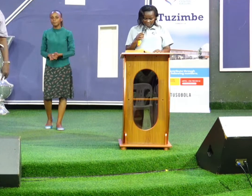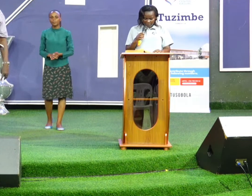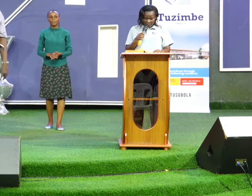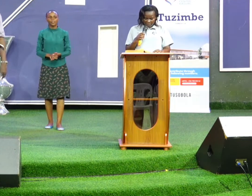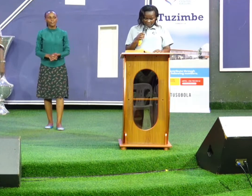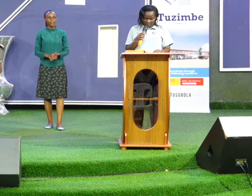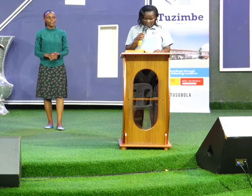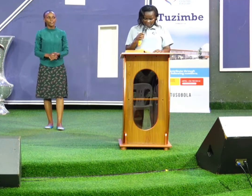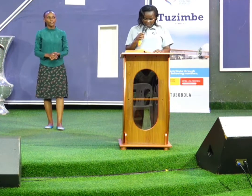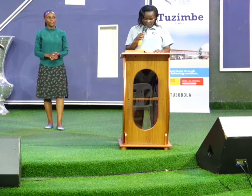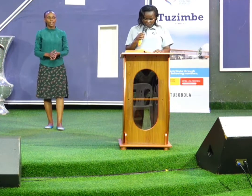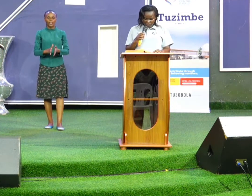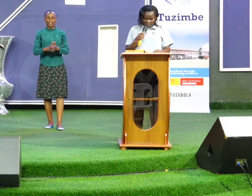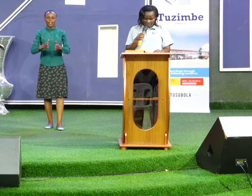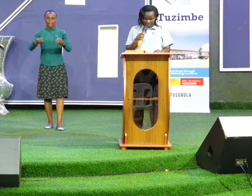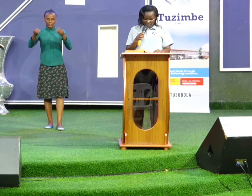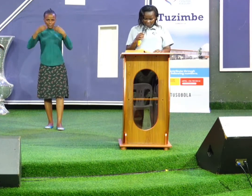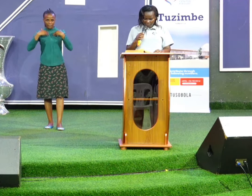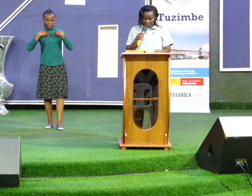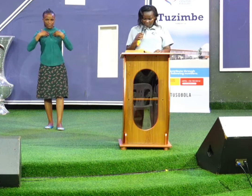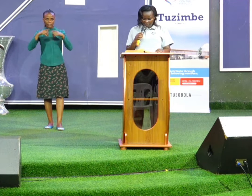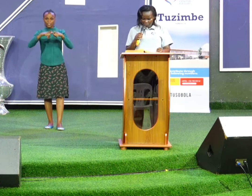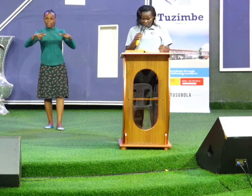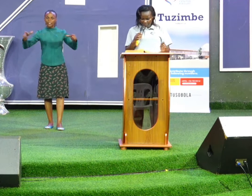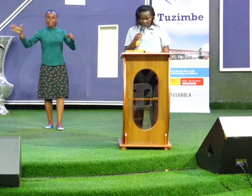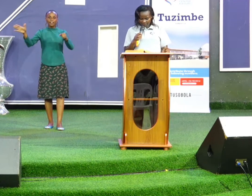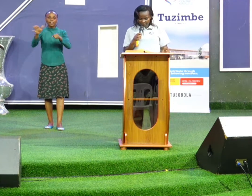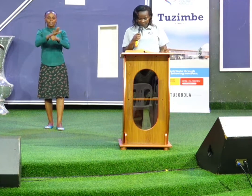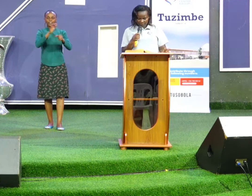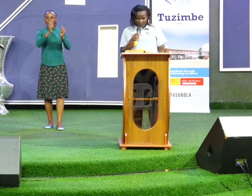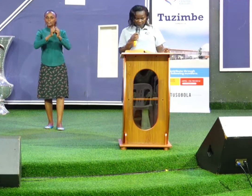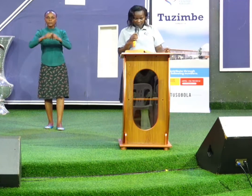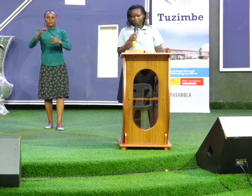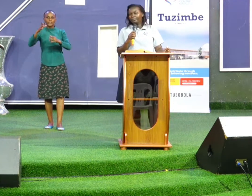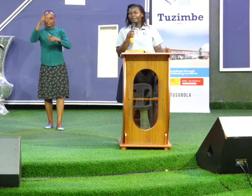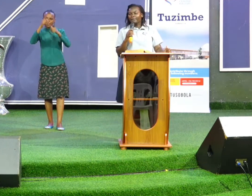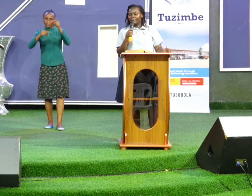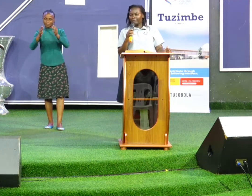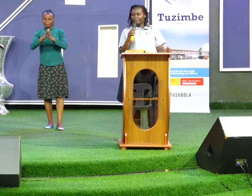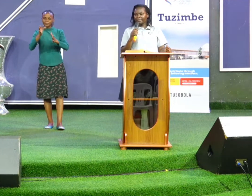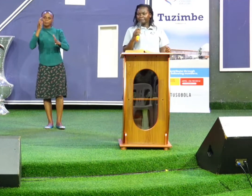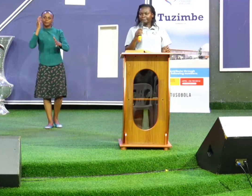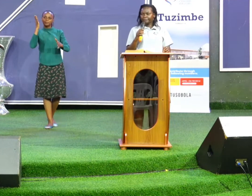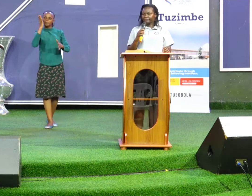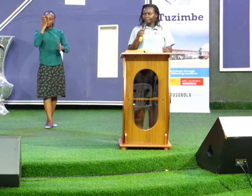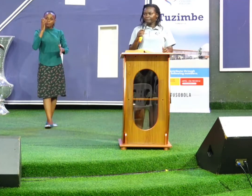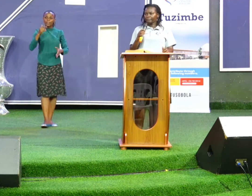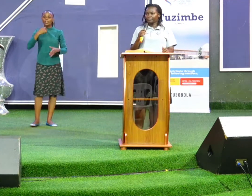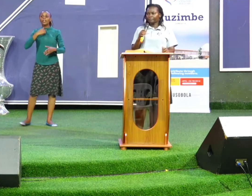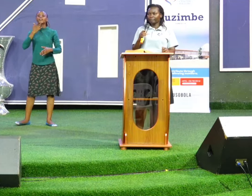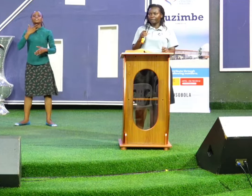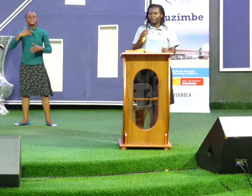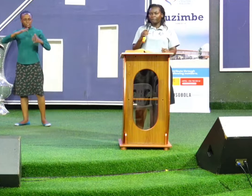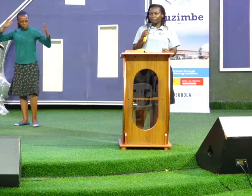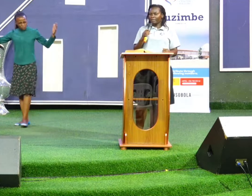N'agituwa ensi ekulukuta amata n'omubisi gw'enjuki. Haleluya. Amen. I needed to encourage